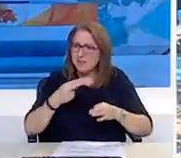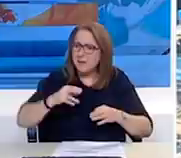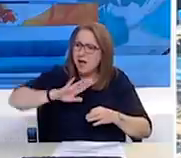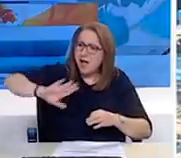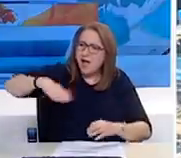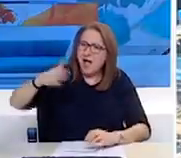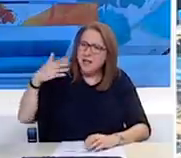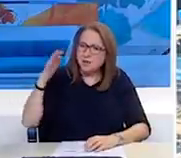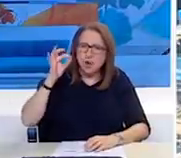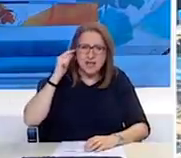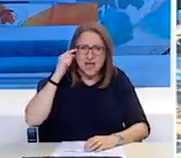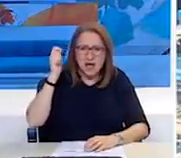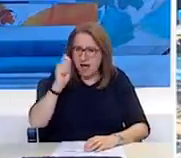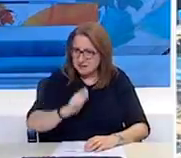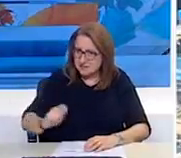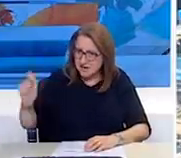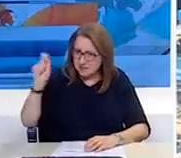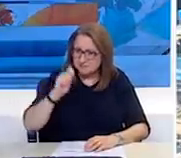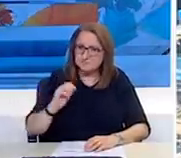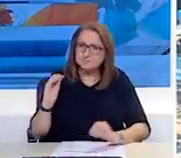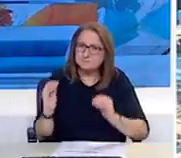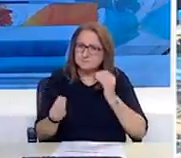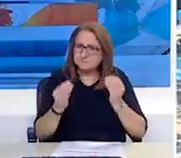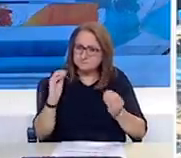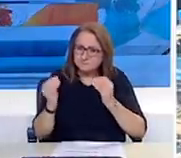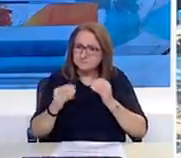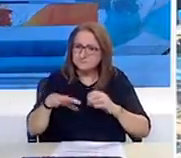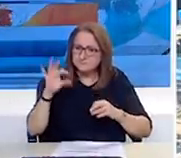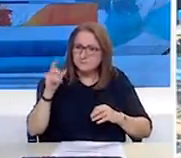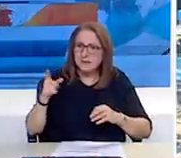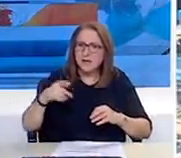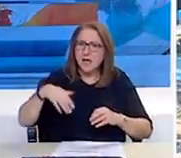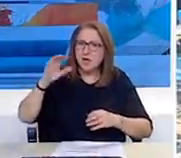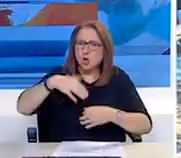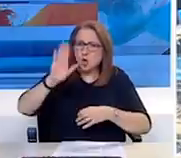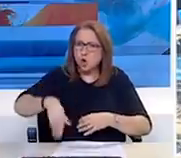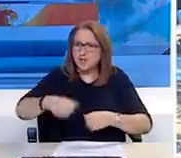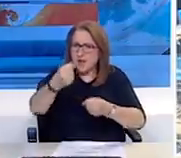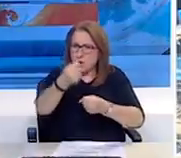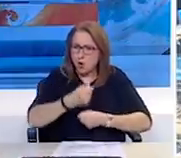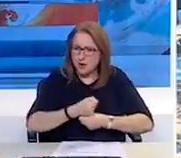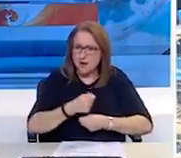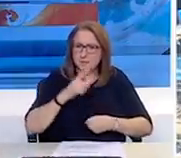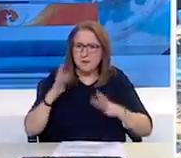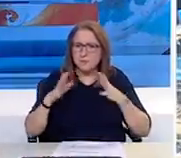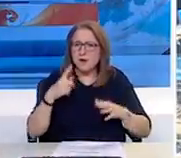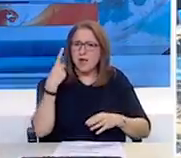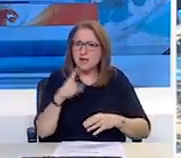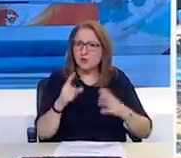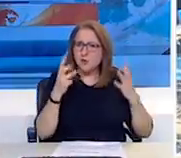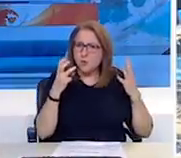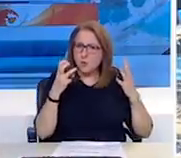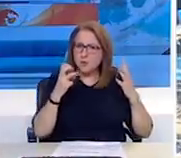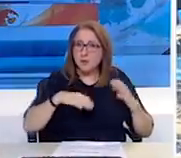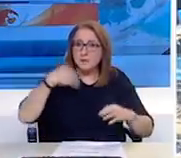Ασία και τις αρχές της Νότιας Κορέας, τότε ήταν κάπου 180, μετά